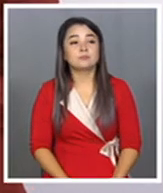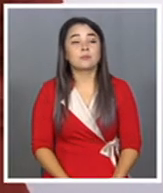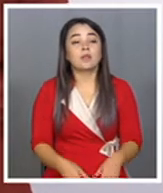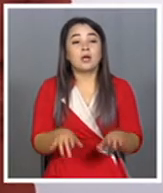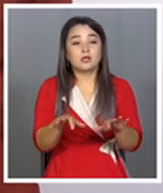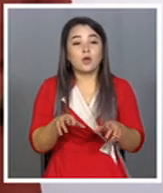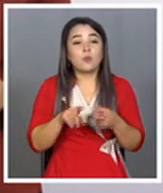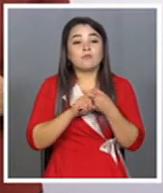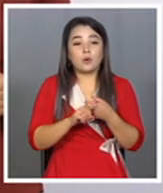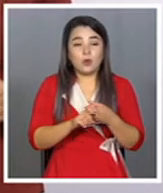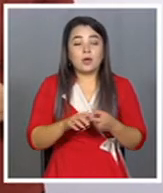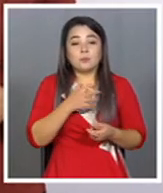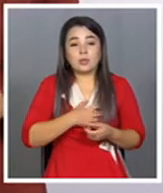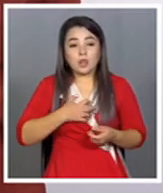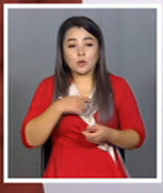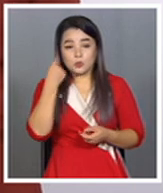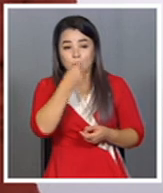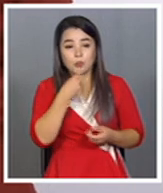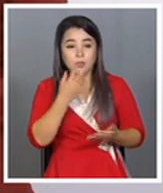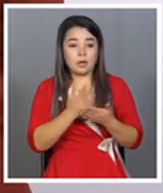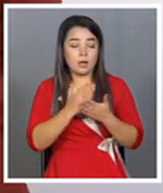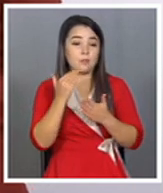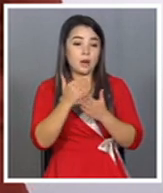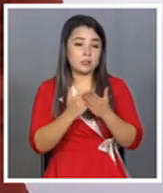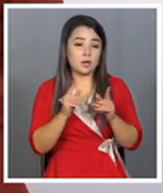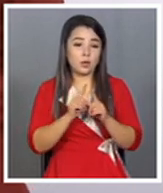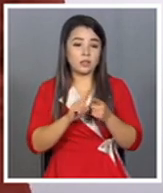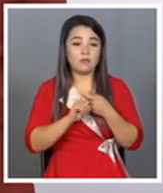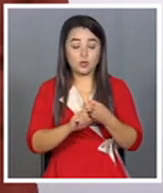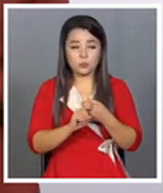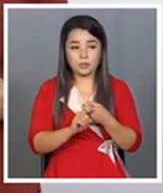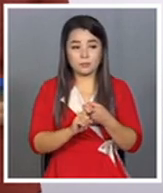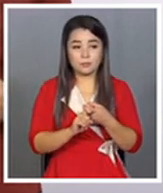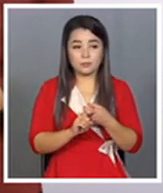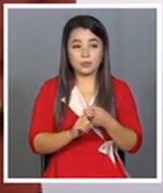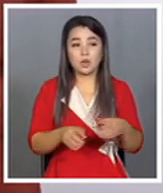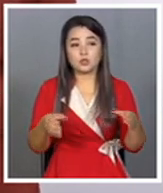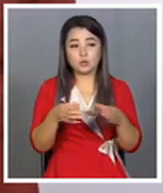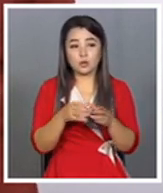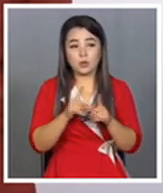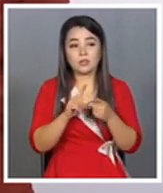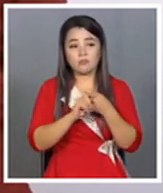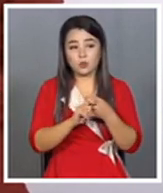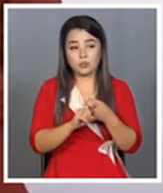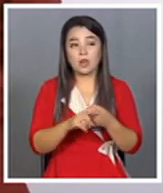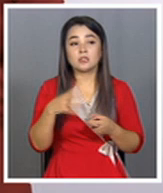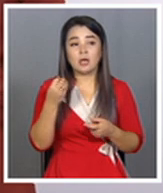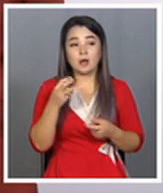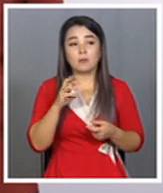Компьютерлік вирустардың негізгі түрлері бағдарламалық вирустар, жүктелетін вирустар